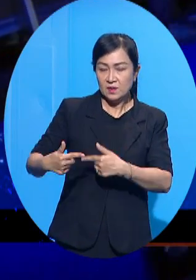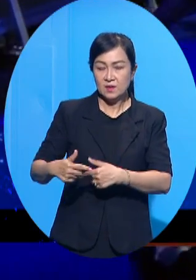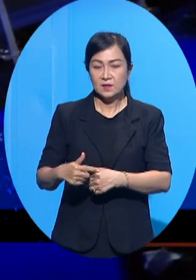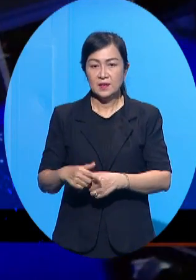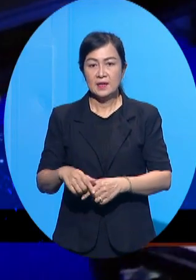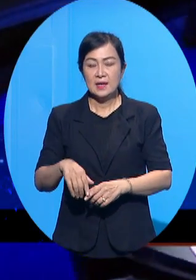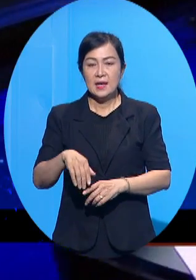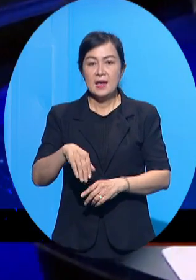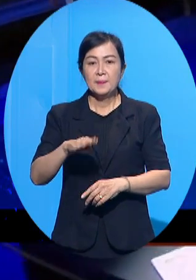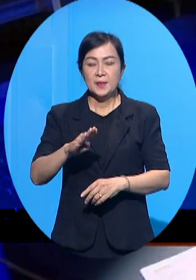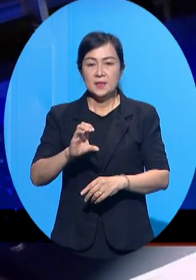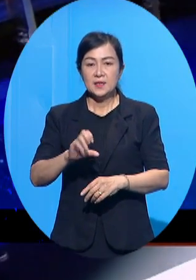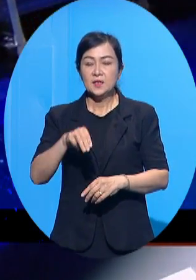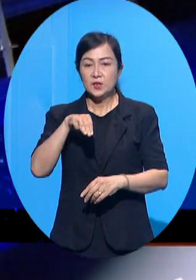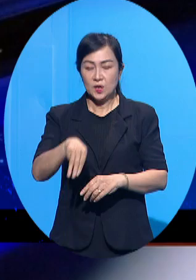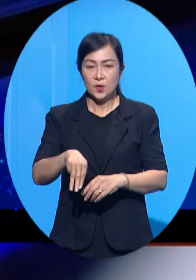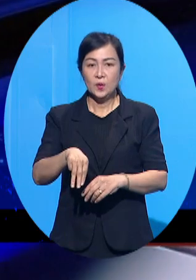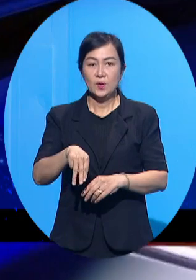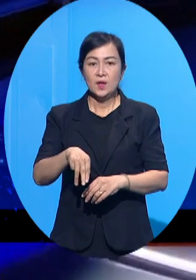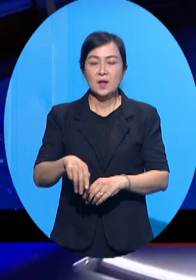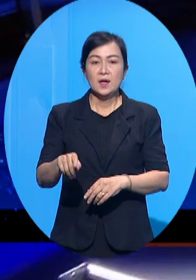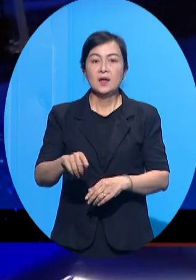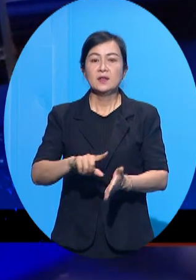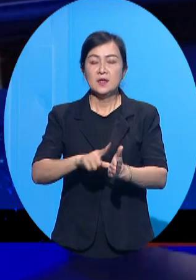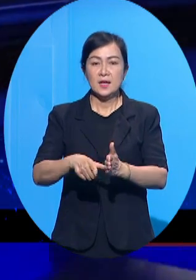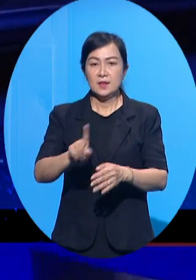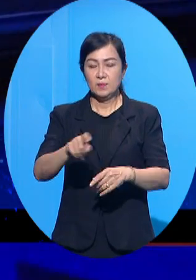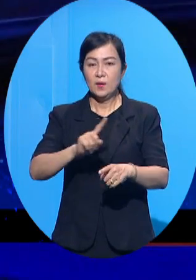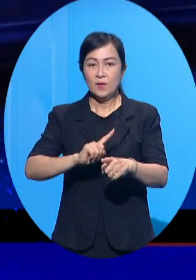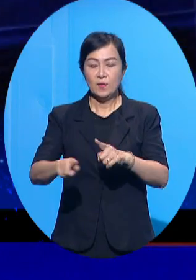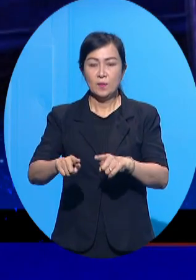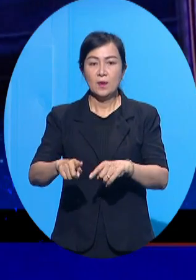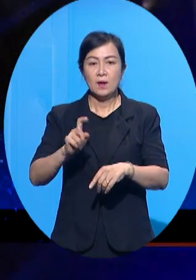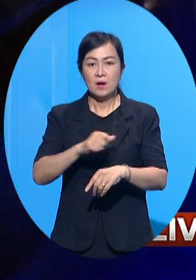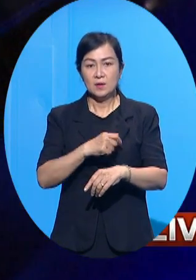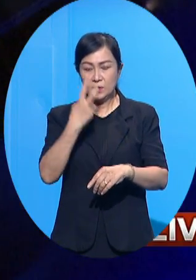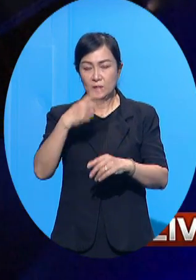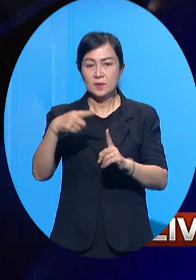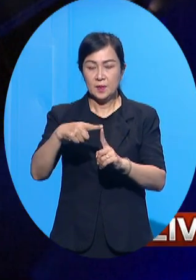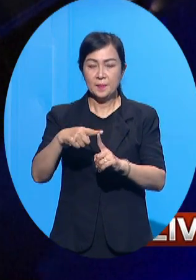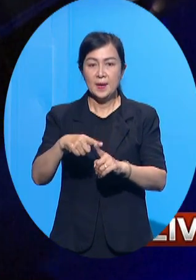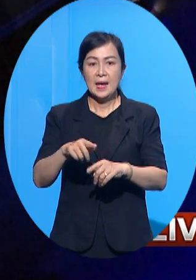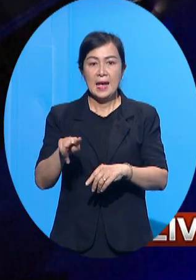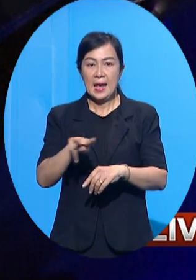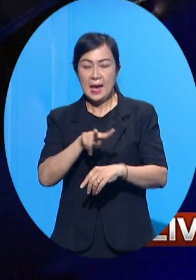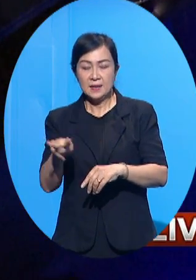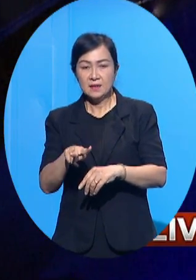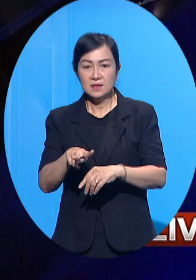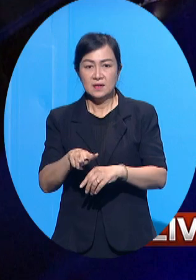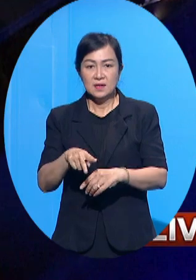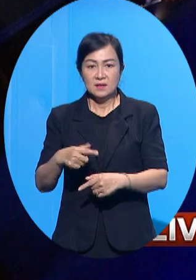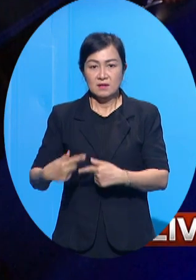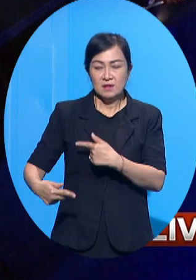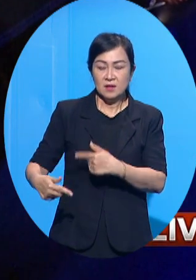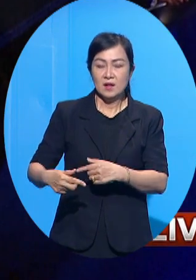do hãng tin ABC News điều phối có thời lượng khoảng 90 phút và không có khán giả trực tiếp hai ứng viên ngay lập tức có mng đấu khẩu nảy lửa đi